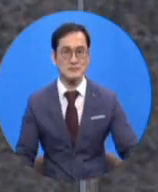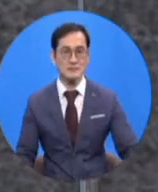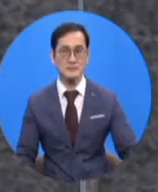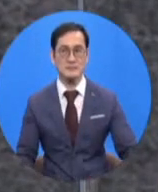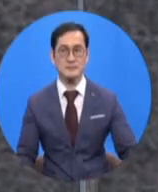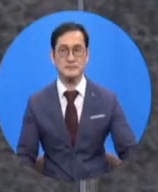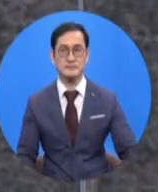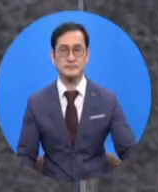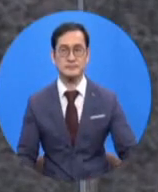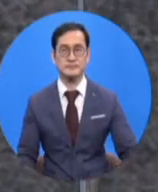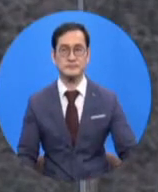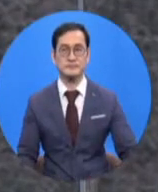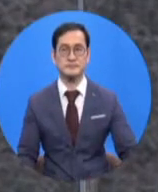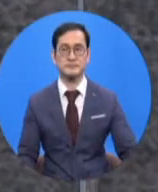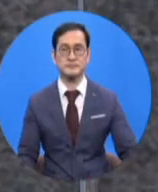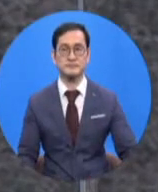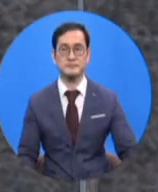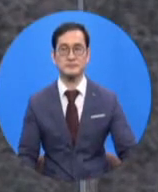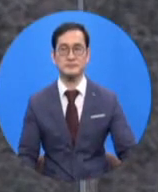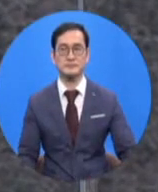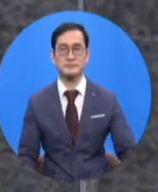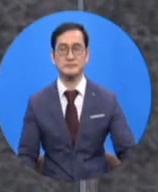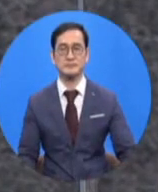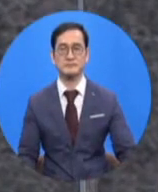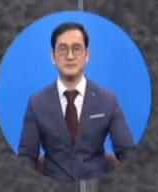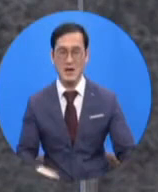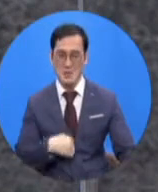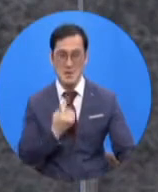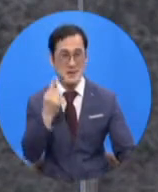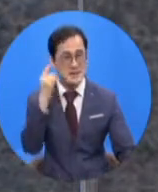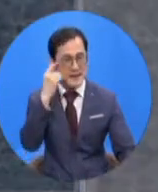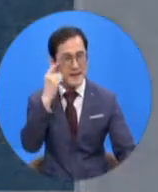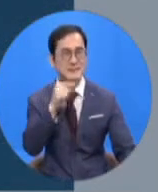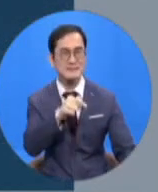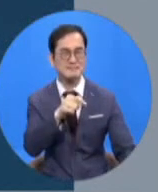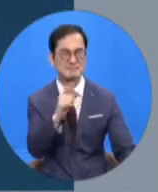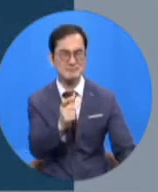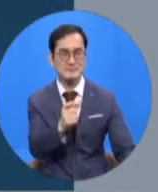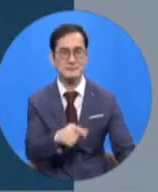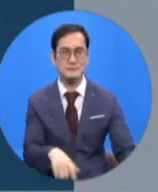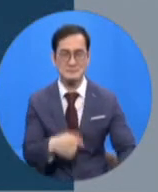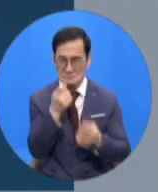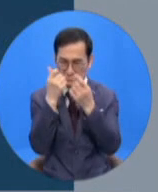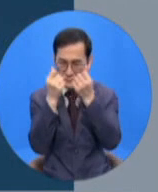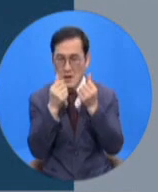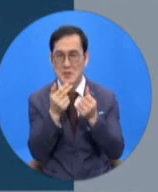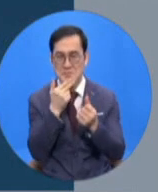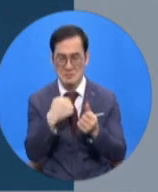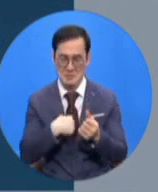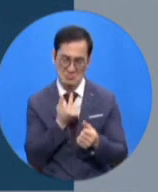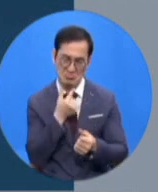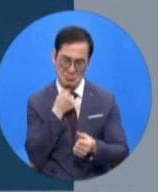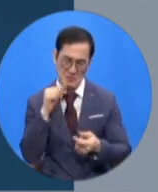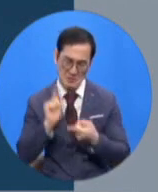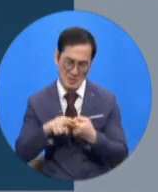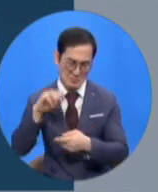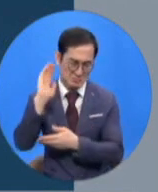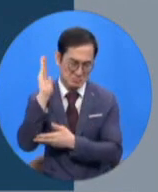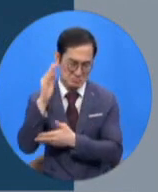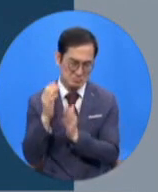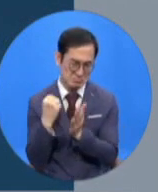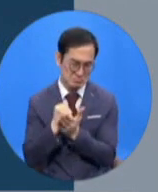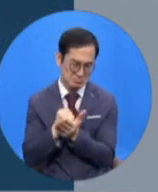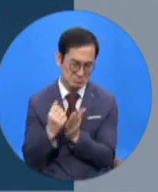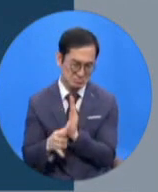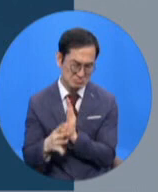광복회 장으로서 본인의 발언도 저렇게 나오는게 아닌가 하는 생각이 듭니다 그런데 눈치 안보고 본인은 계속 본인의 주장을 하겠다는 의지가 보여지는